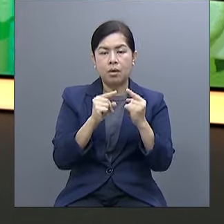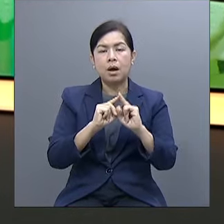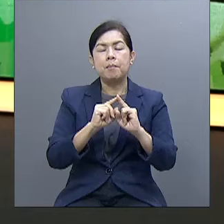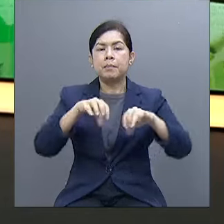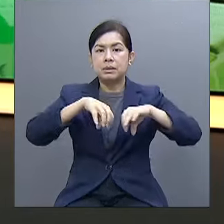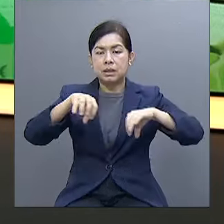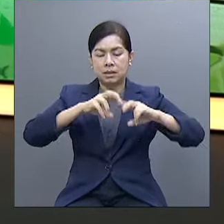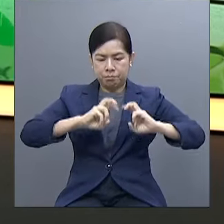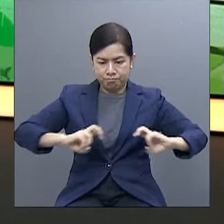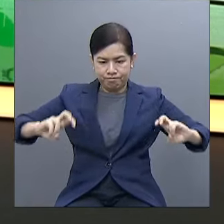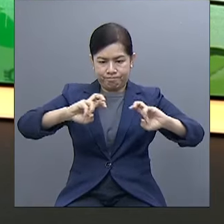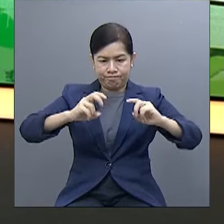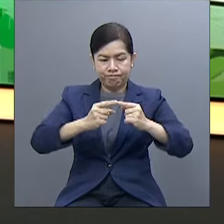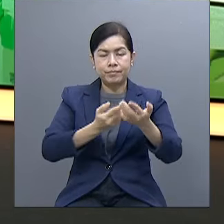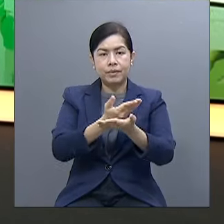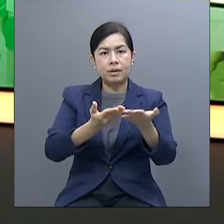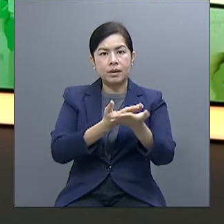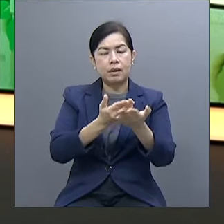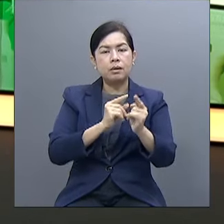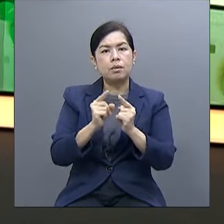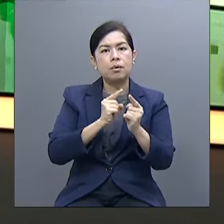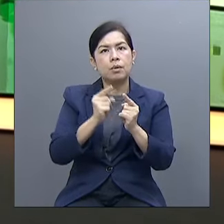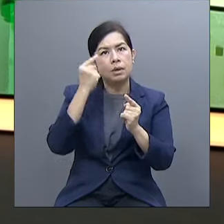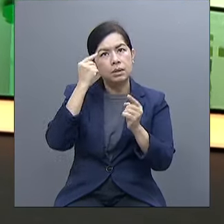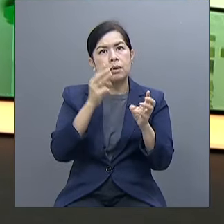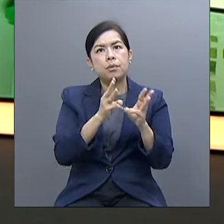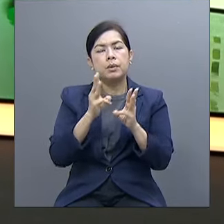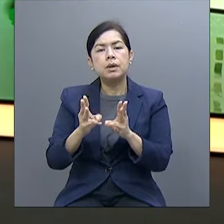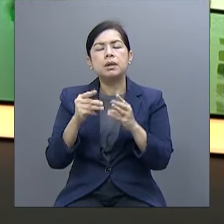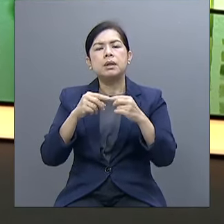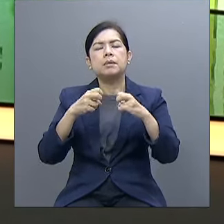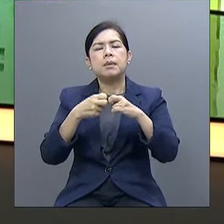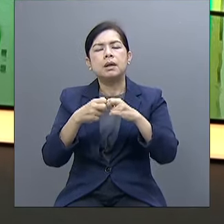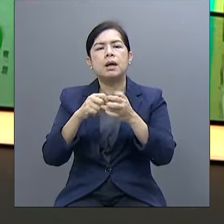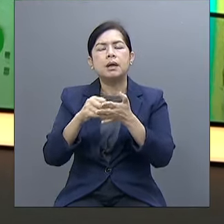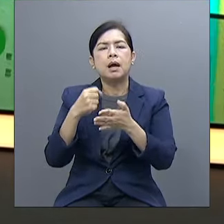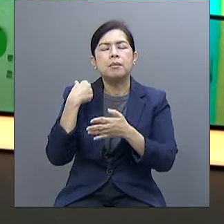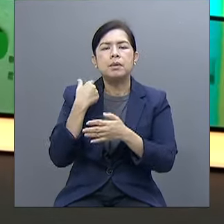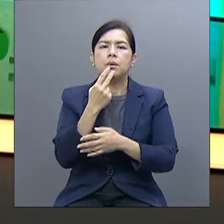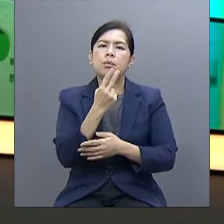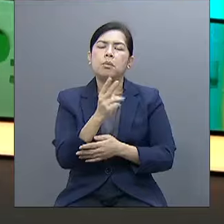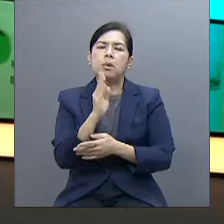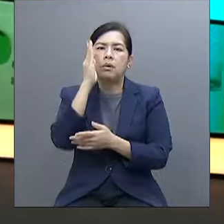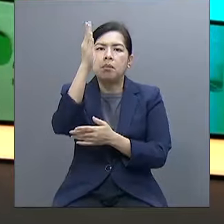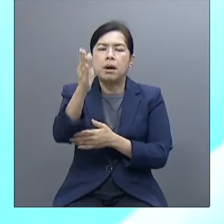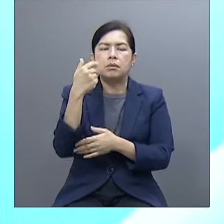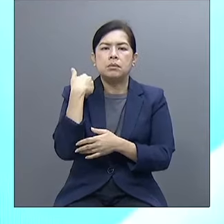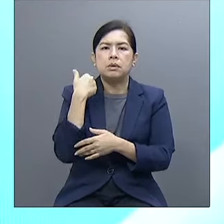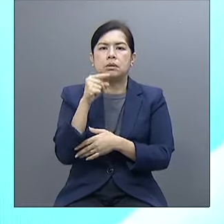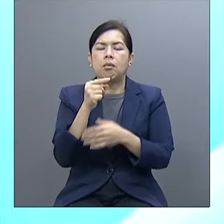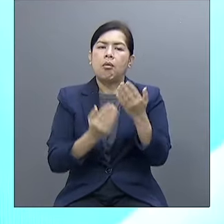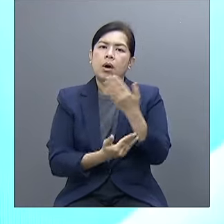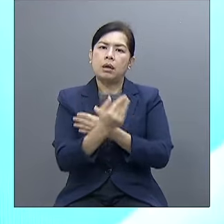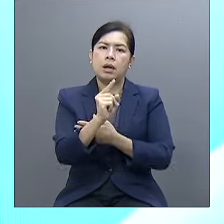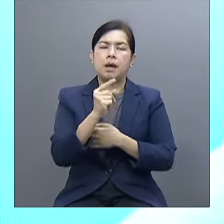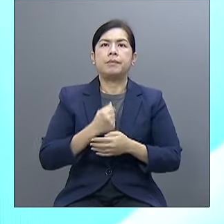นะคะในการที่จะพูดคุยถกเถียงหรือว่าหาแนวทางเป็นยังไงบ้างคะเราพอที่จะเห็นทำลายหรือว่าโอกาสในการเดินหน้าเรื่องนี้บ้าง คือเนื่องจากเ